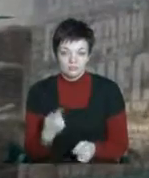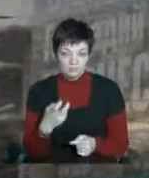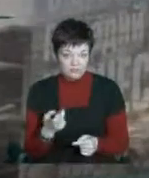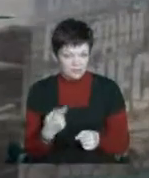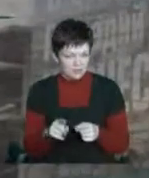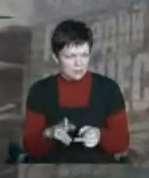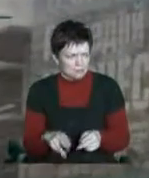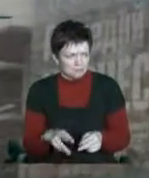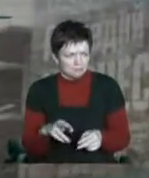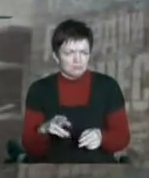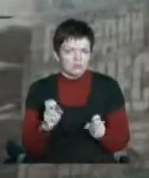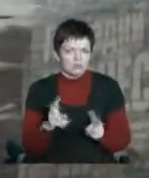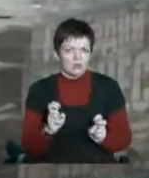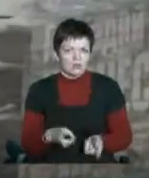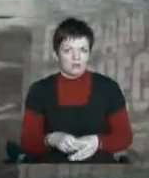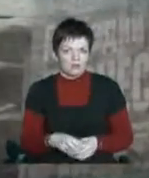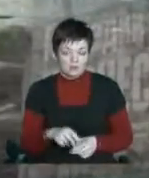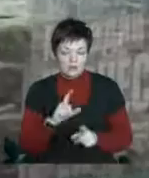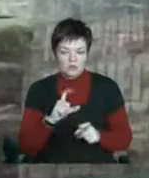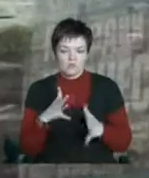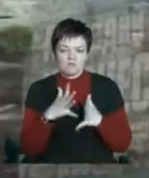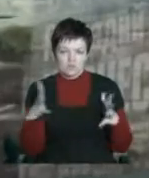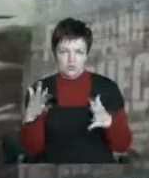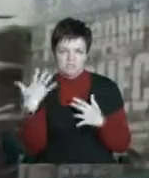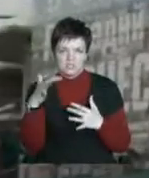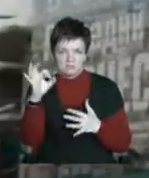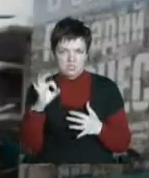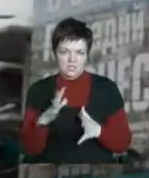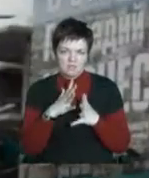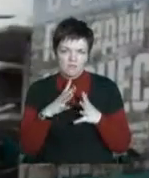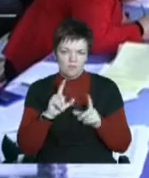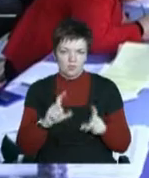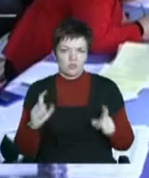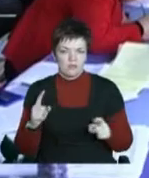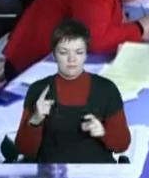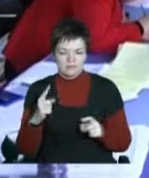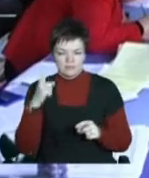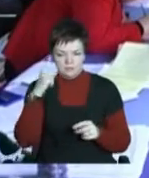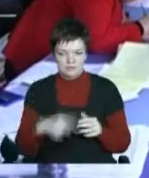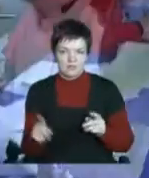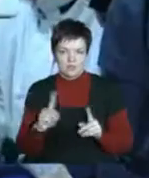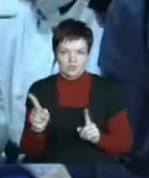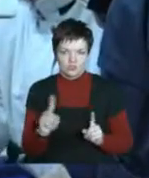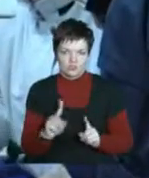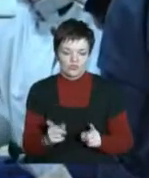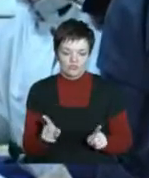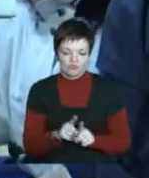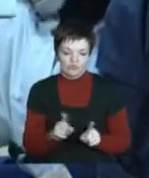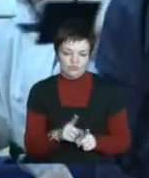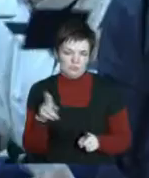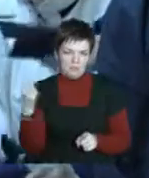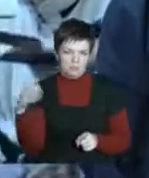что 2/3 избирателей не сомневались в фальсификации харьковских выборов. И все же харьковчане переломили